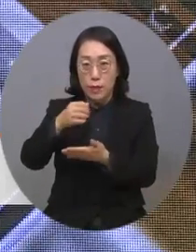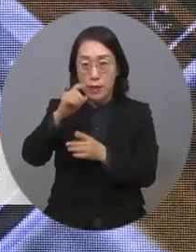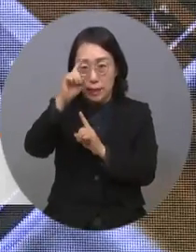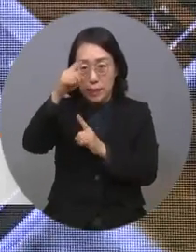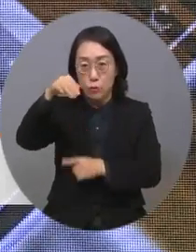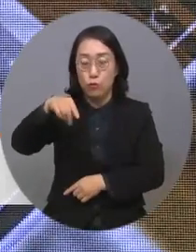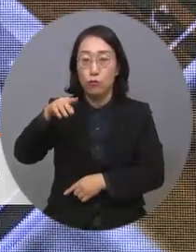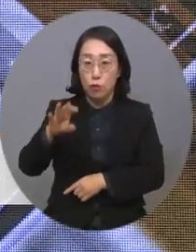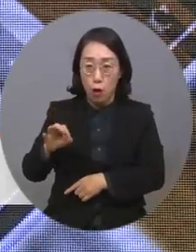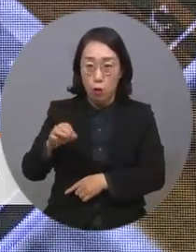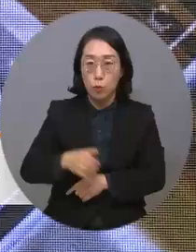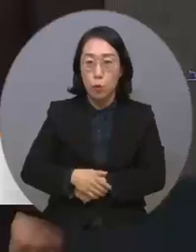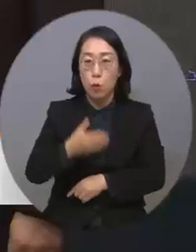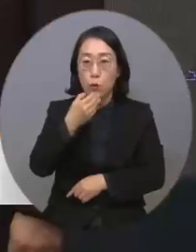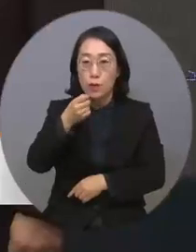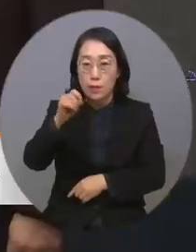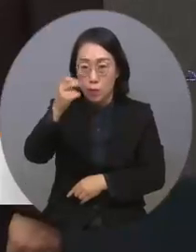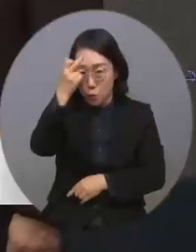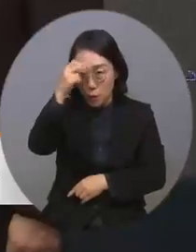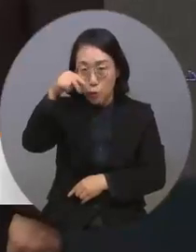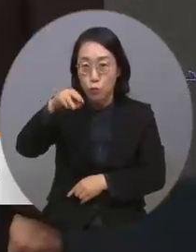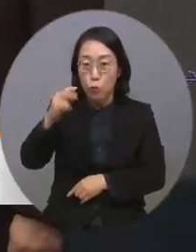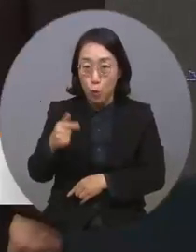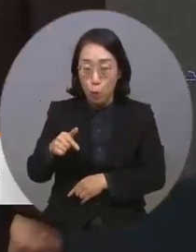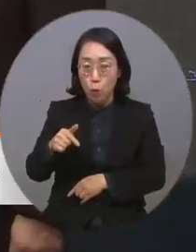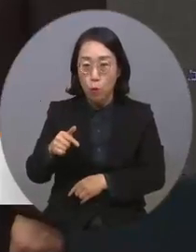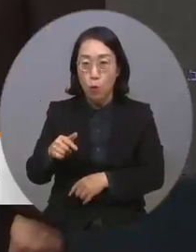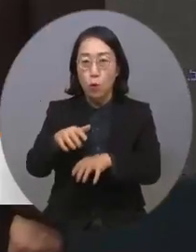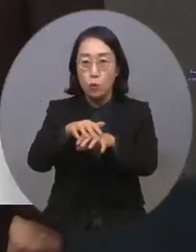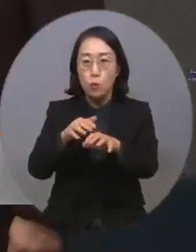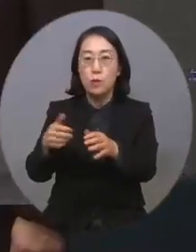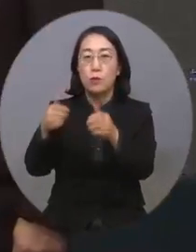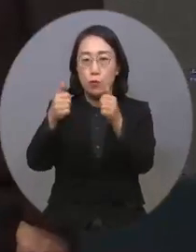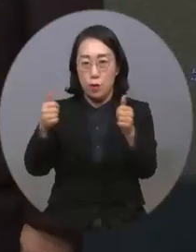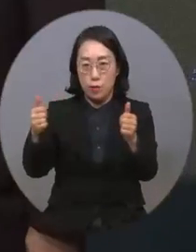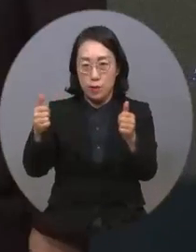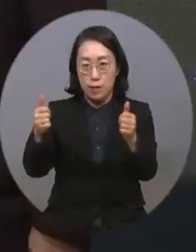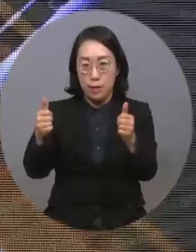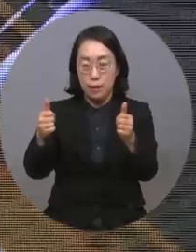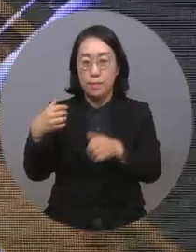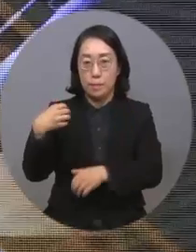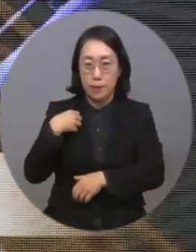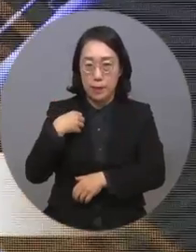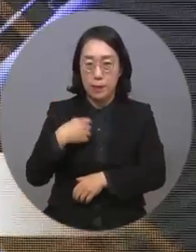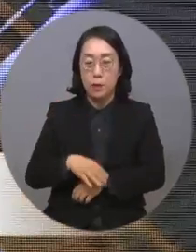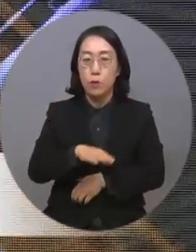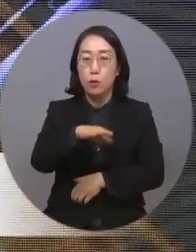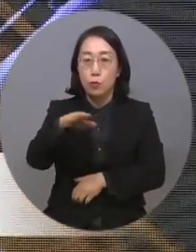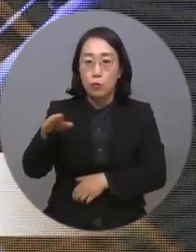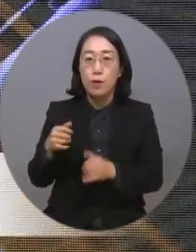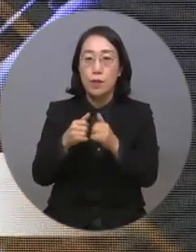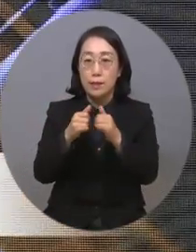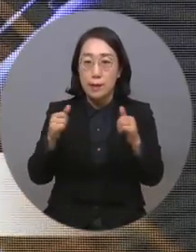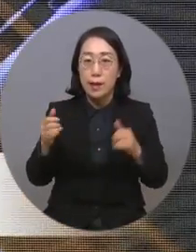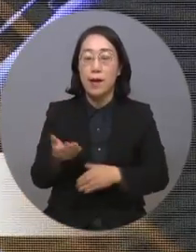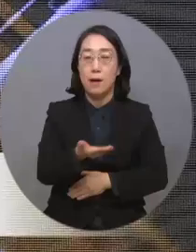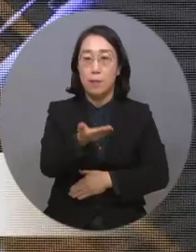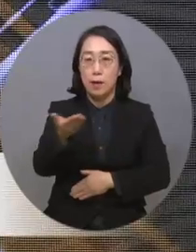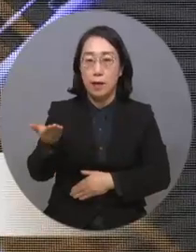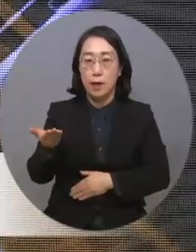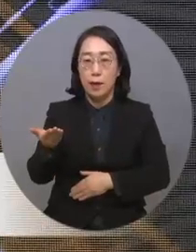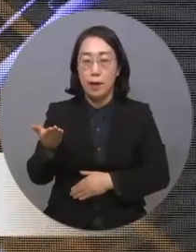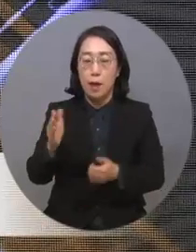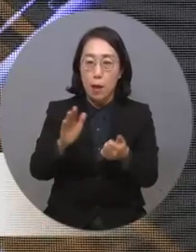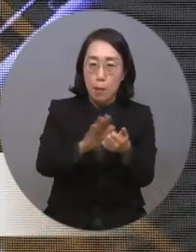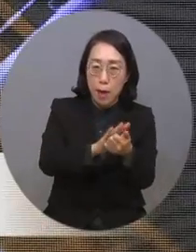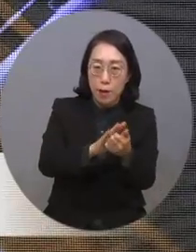국무총리와 복지 tv 최규옥 회장이 공동조직위원장네 맞습니다 우리 인간에게 서로